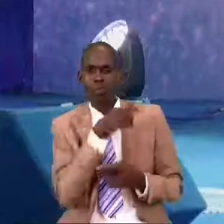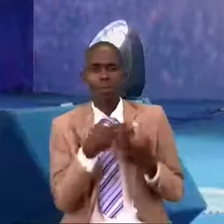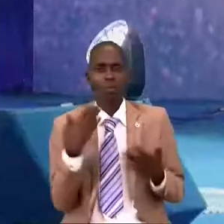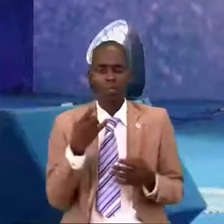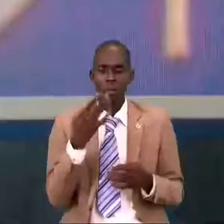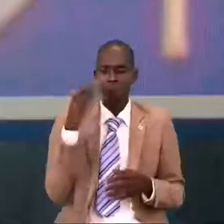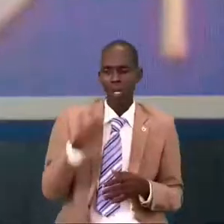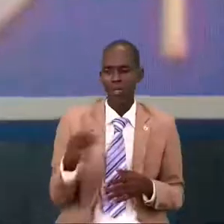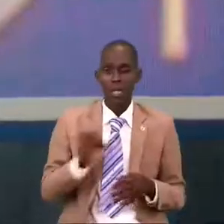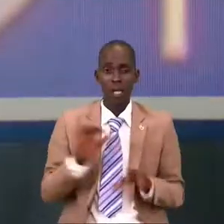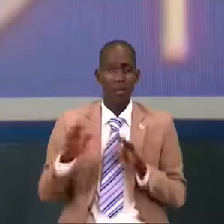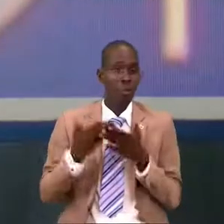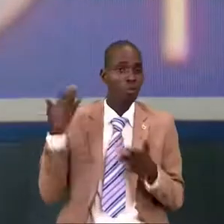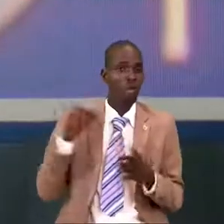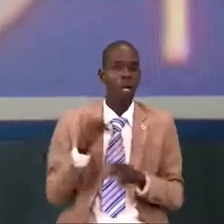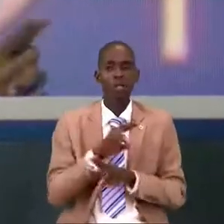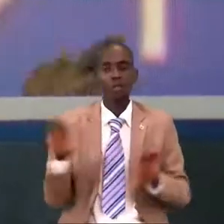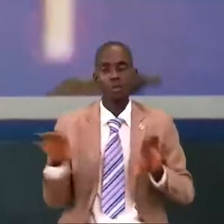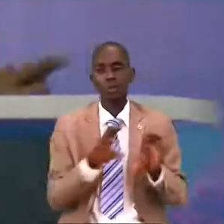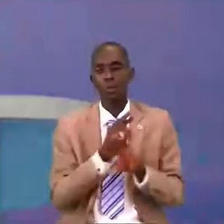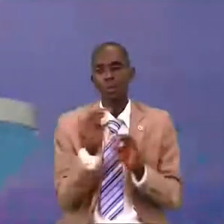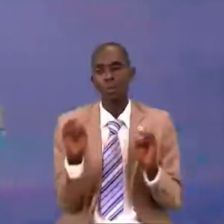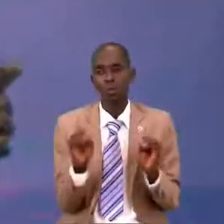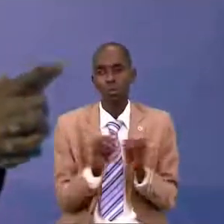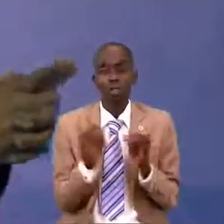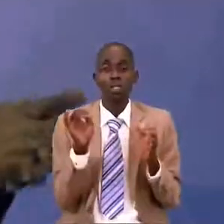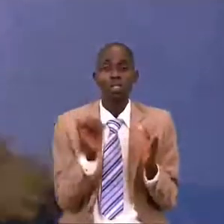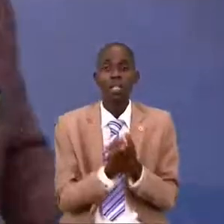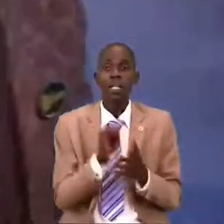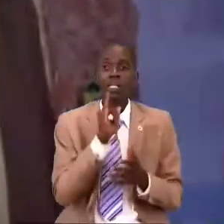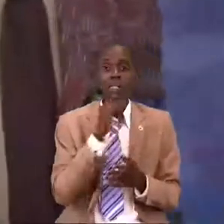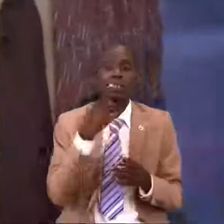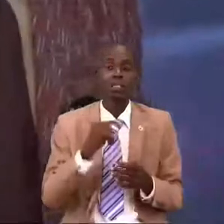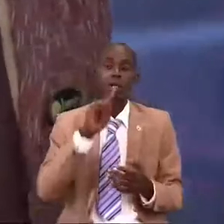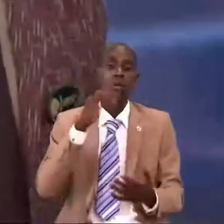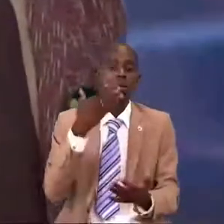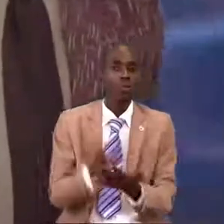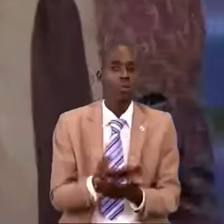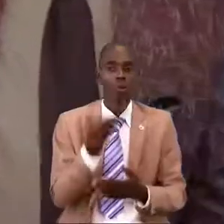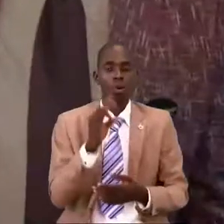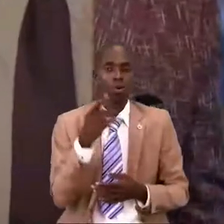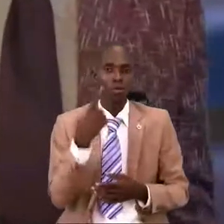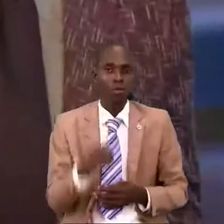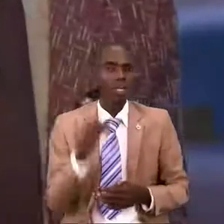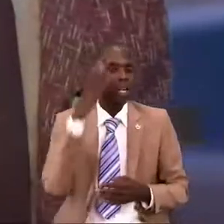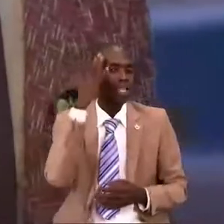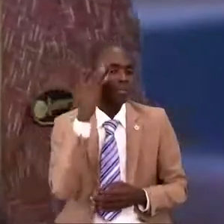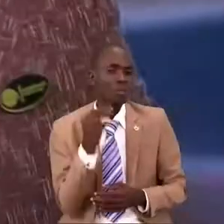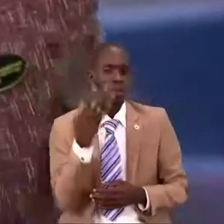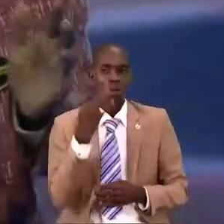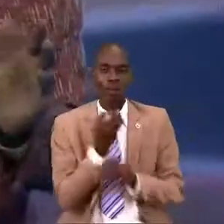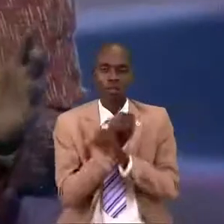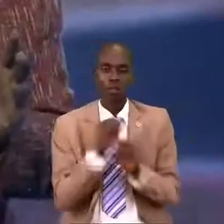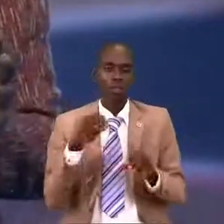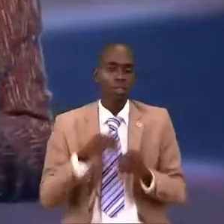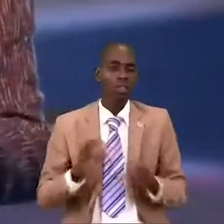l'évidence de l'expérience du salut dans nos vies. La justice des saints